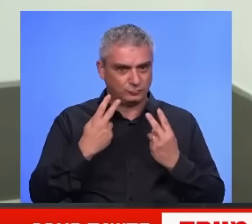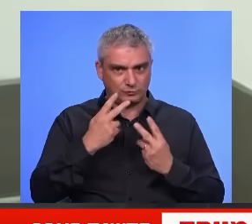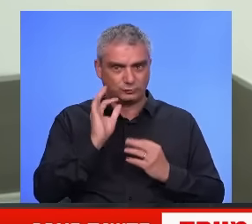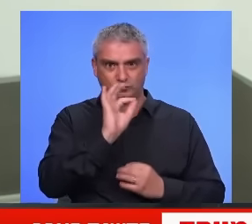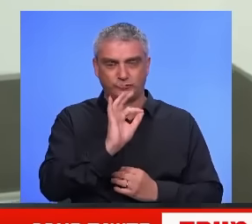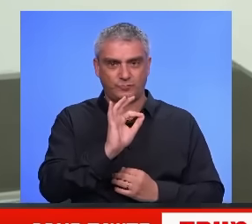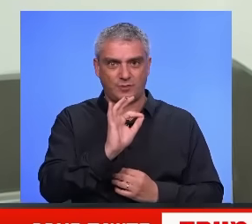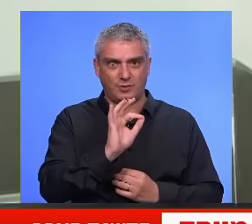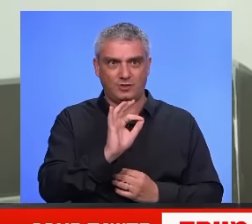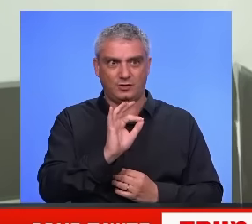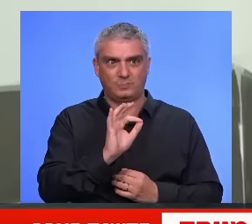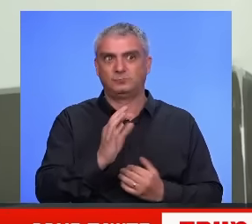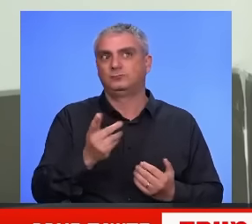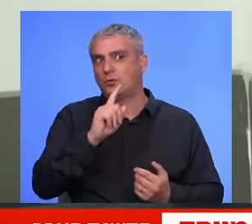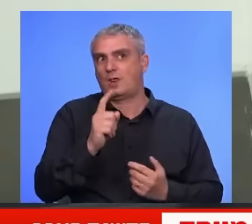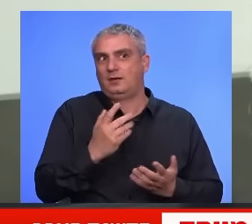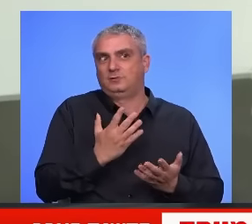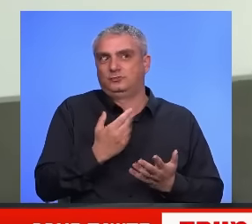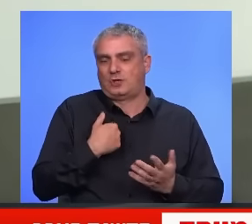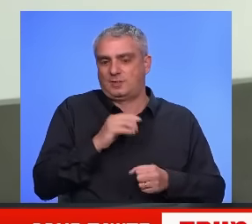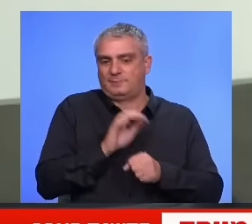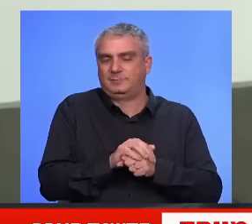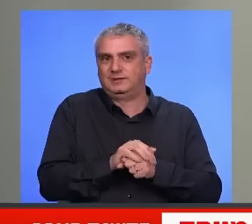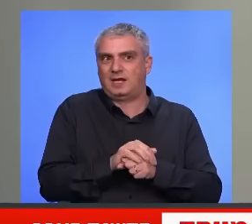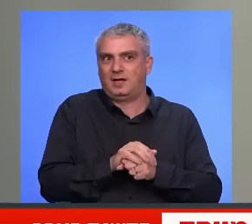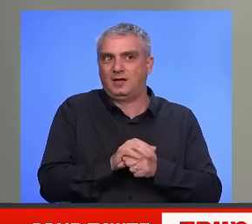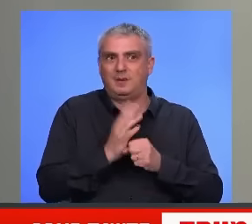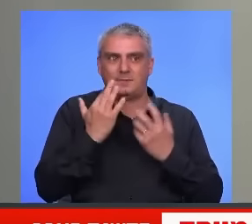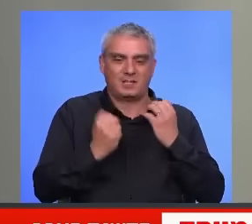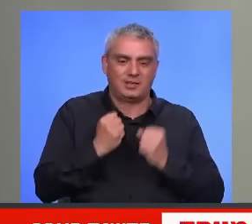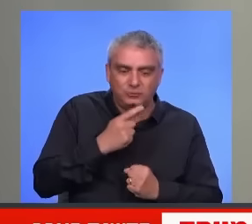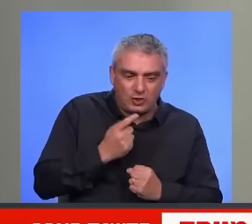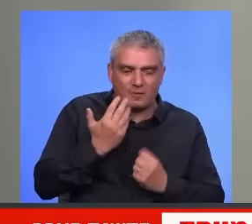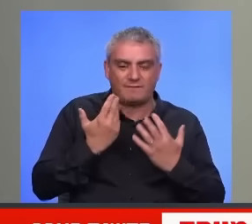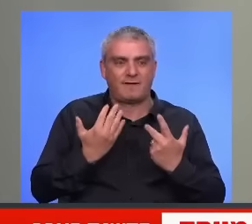עבורו? אולי עצם זה שאני מזהה אצלו מתי קשה לו